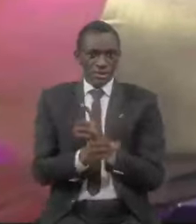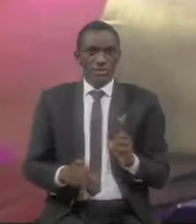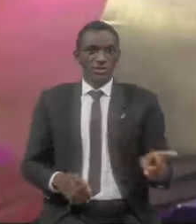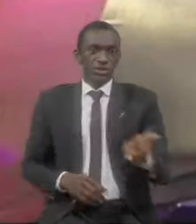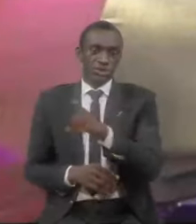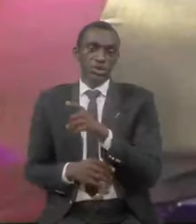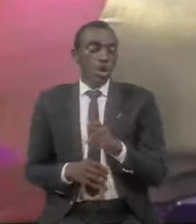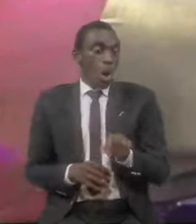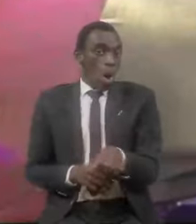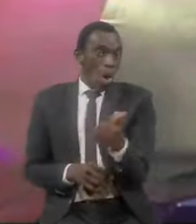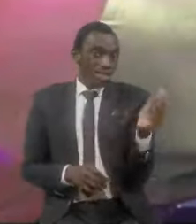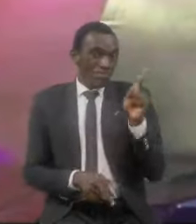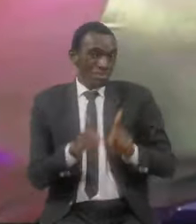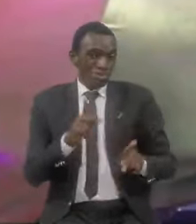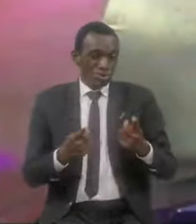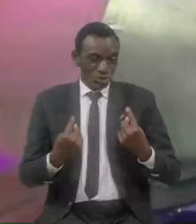ceux qui essaient de vous aider,